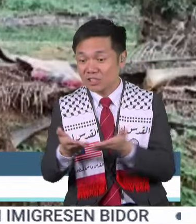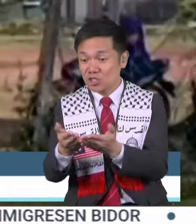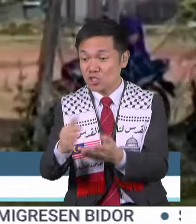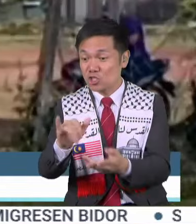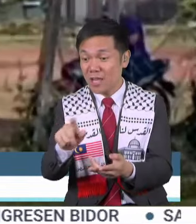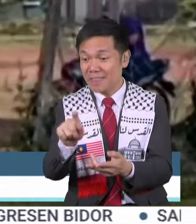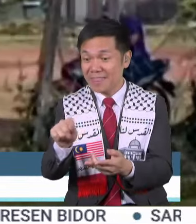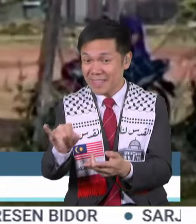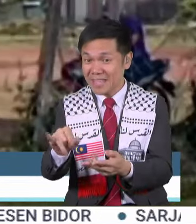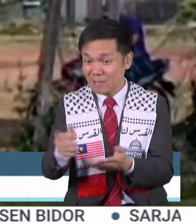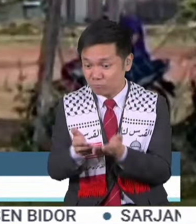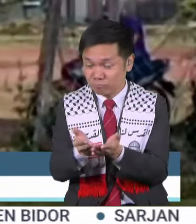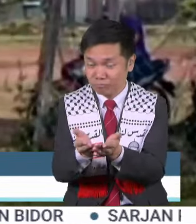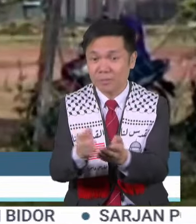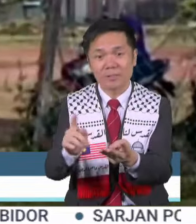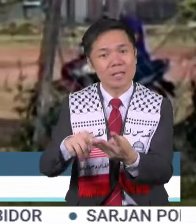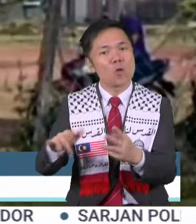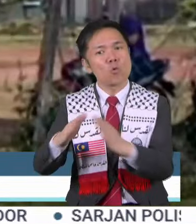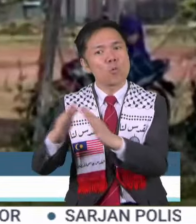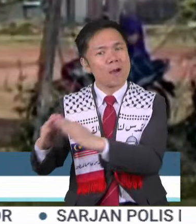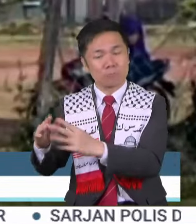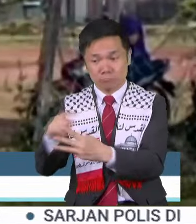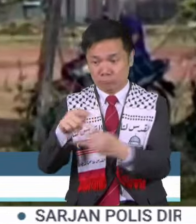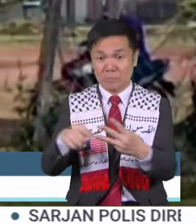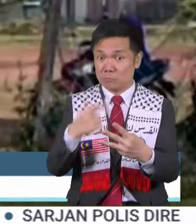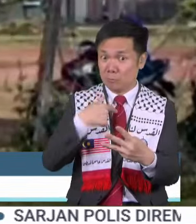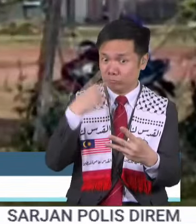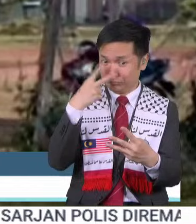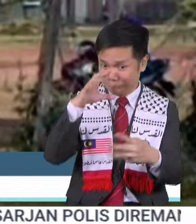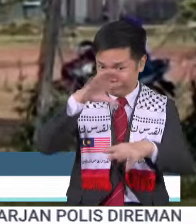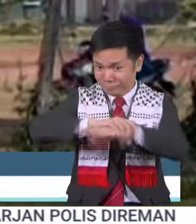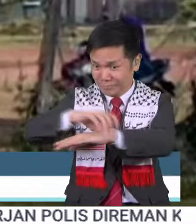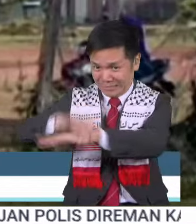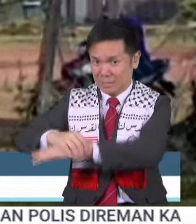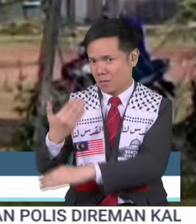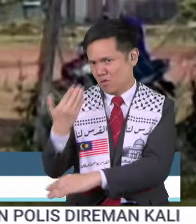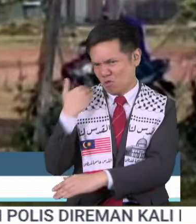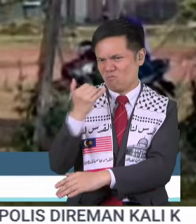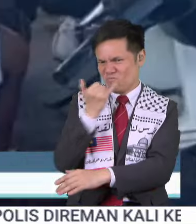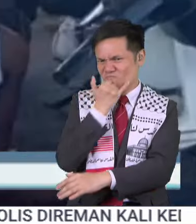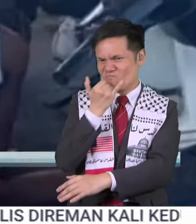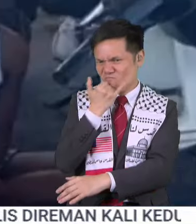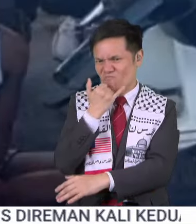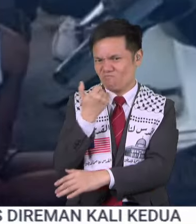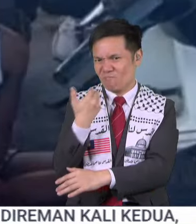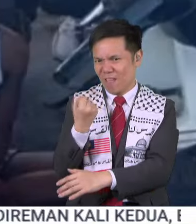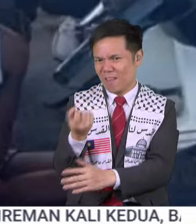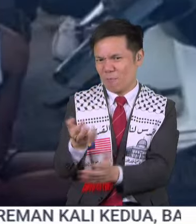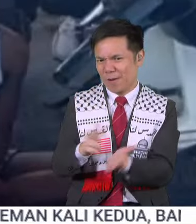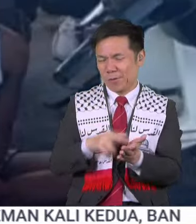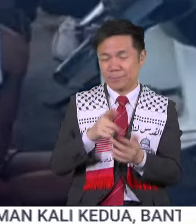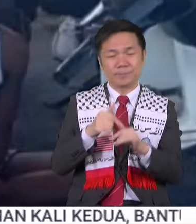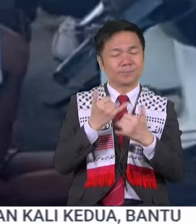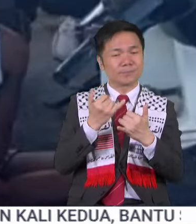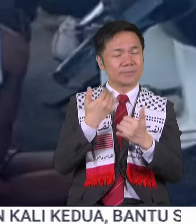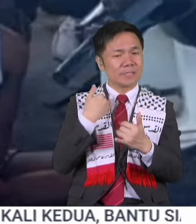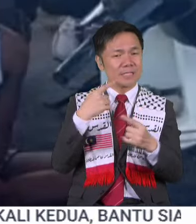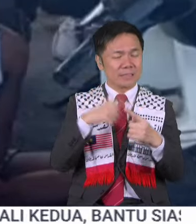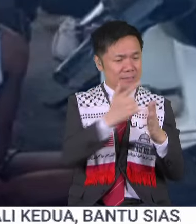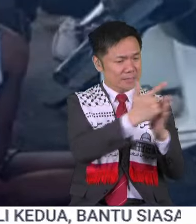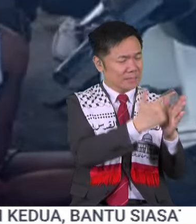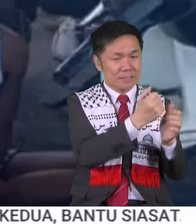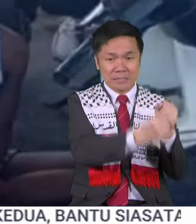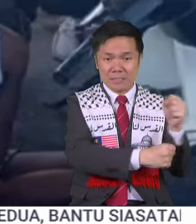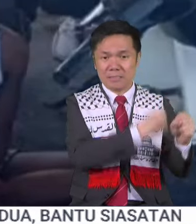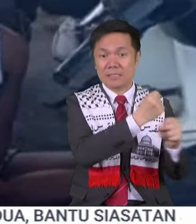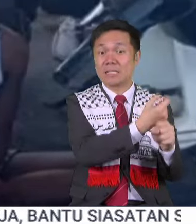12 daripada tangkapan dikesan memiliki rekod jenayah lampau semua suspek disiasat mengikut akta dadah berbahaya 1952